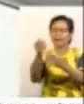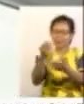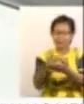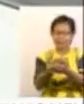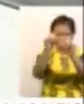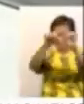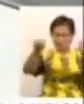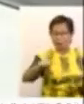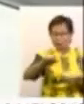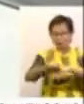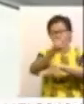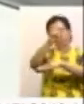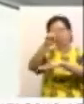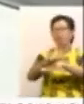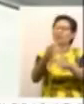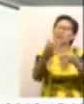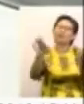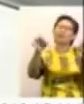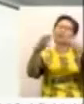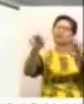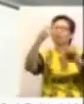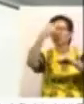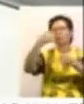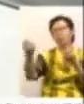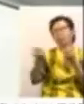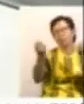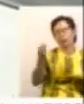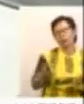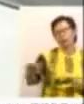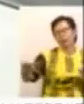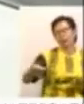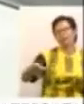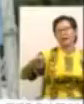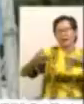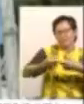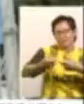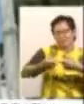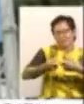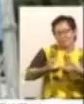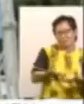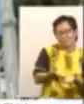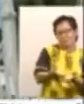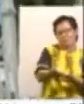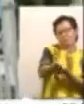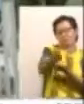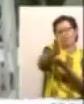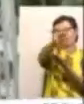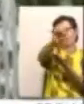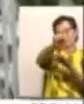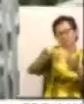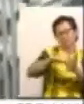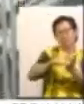RM450,000 ini boleh digunakan secara percuma untuk pengguna kenderaan elektrik yang menghala ke selatan.